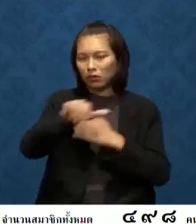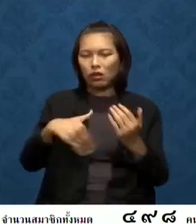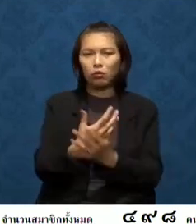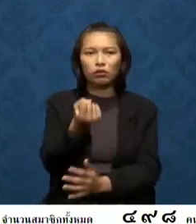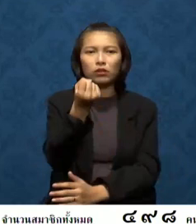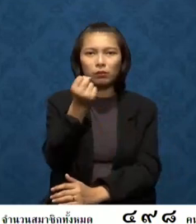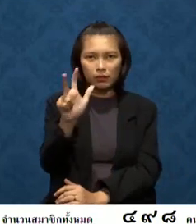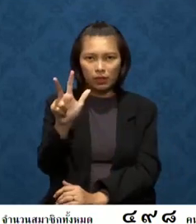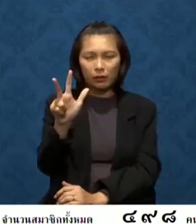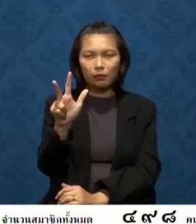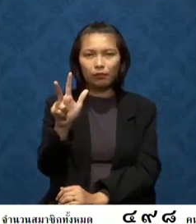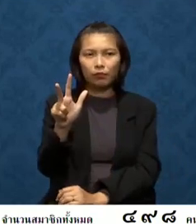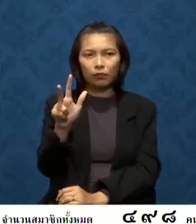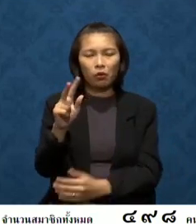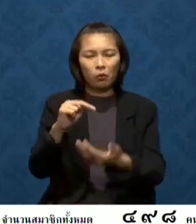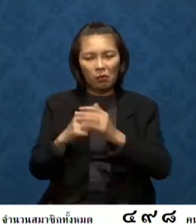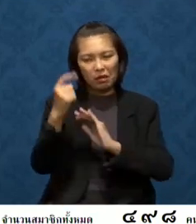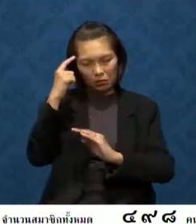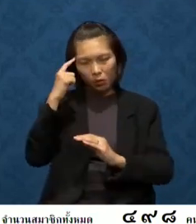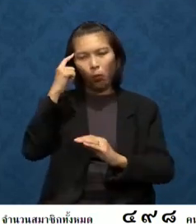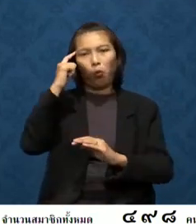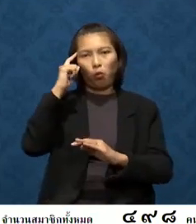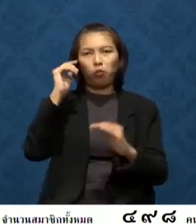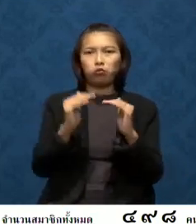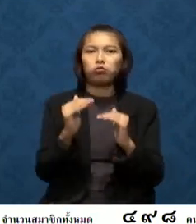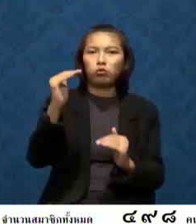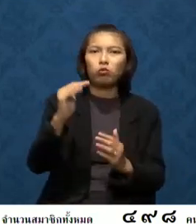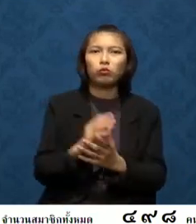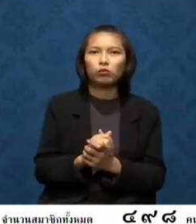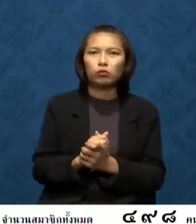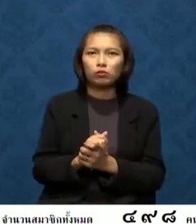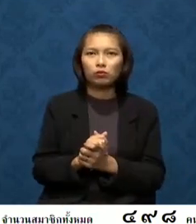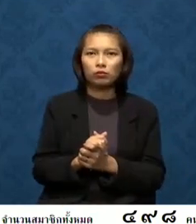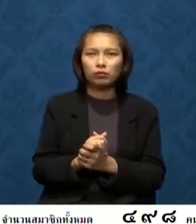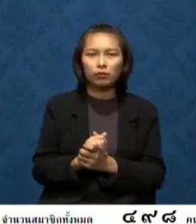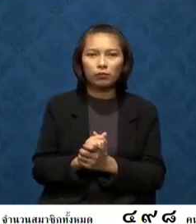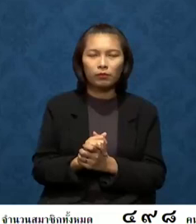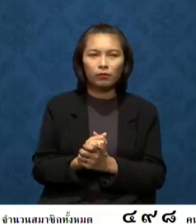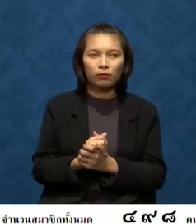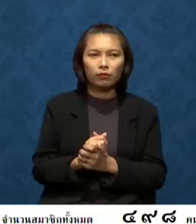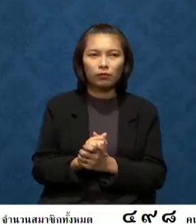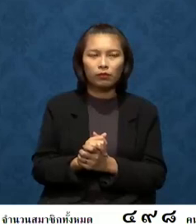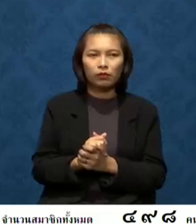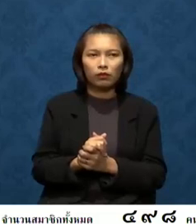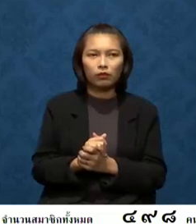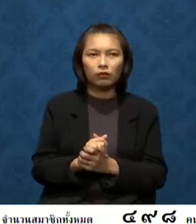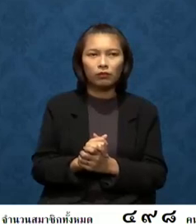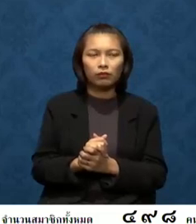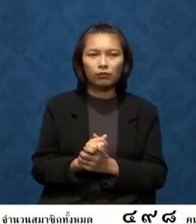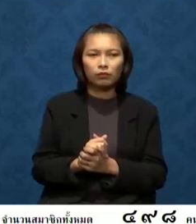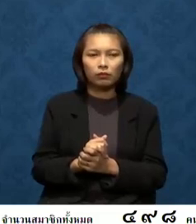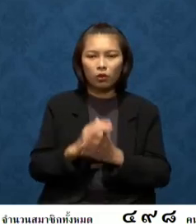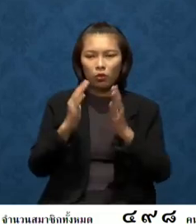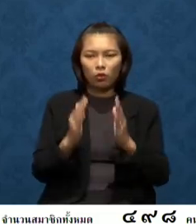นซึ่งเป็นตาที่สูงมากนะครับและคนเหล่านี้ส่วนใหญ่ก็จะเป็นคน